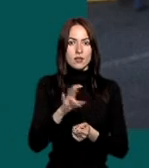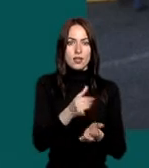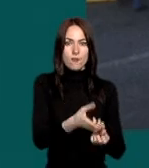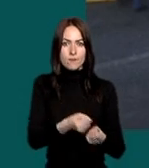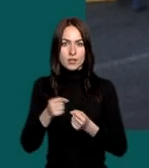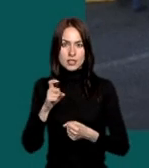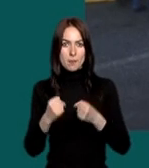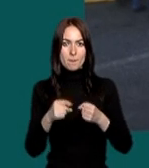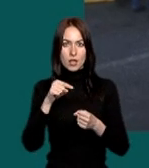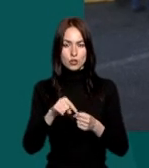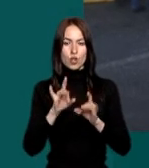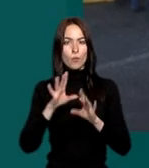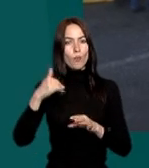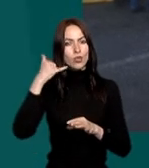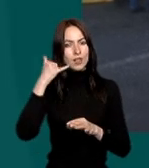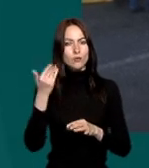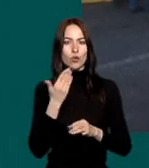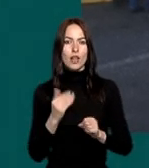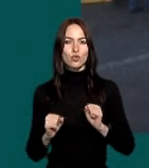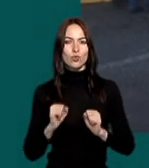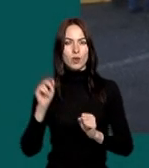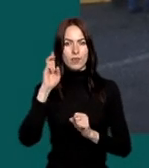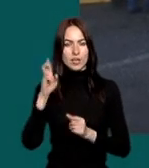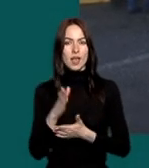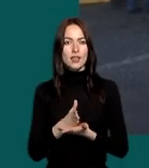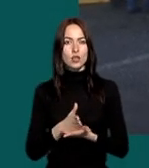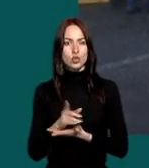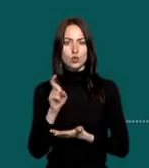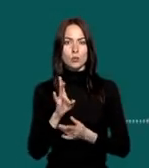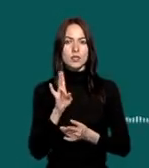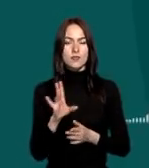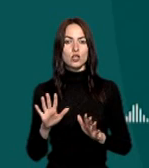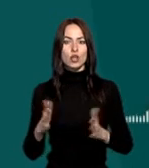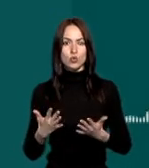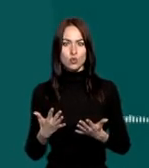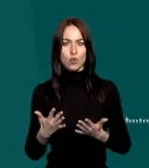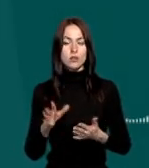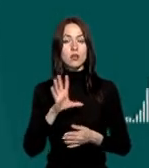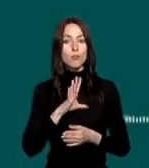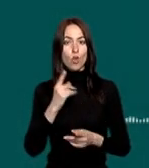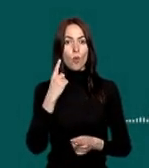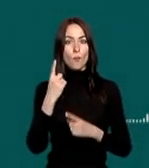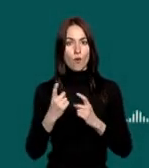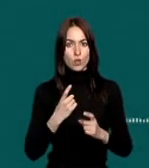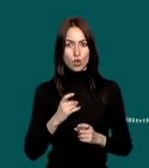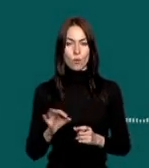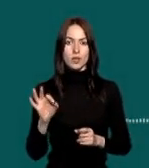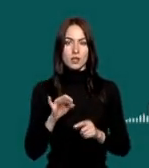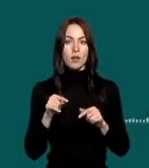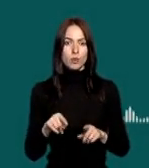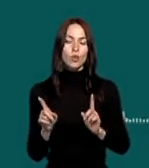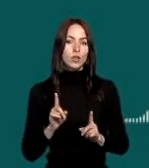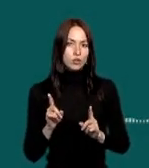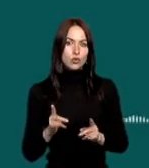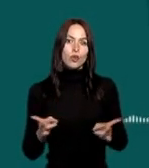речник облуправління Держслужби з надзвичайних ситуацій Ігор Лупандін. Дійшло повідомлення про те, що